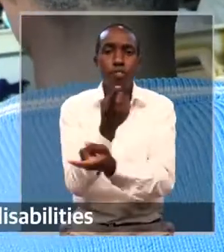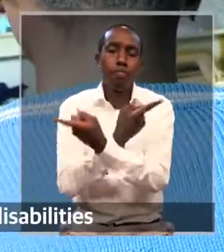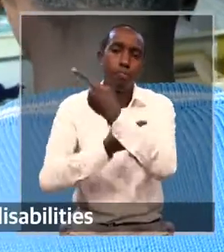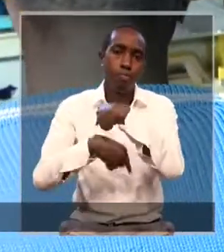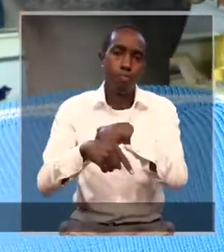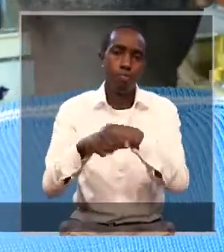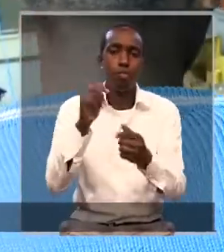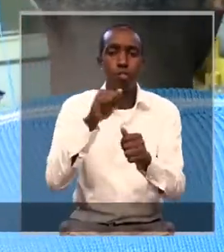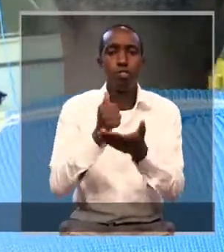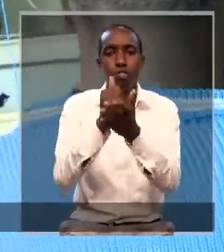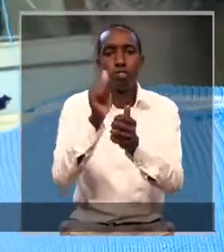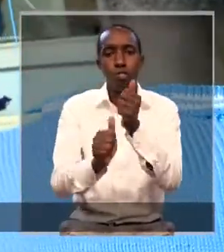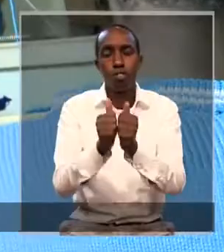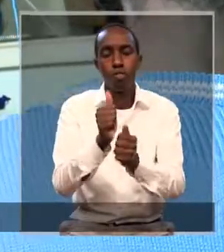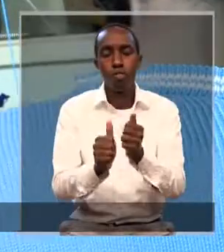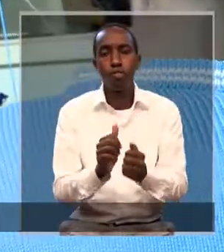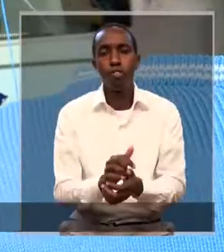abantu bafite ubumuga kwifasha.